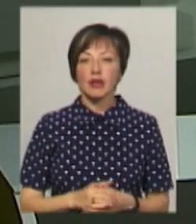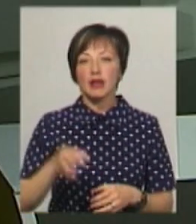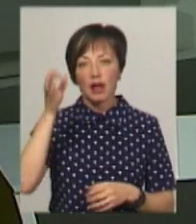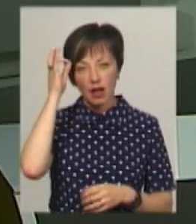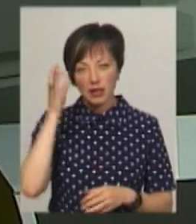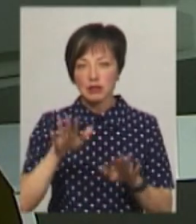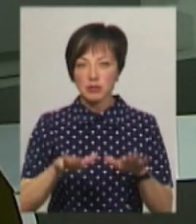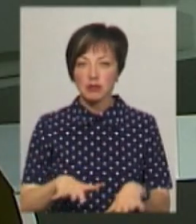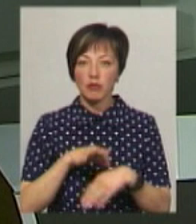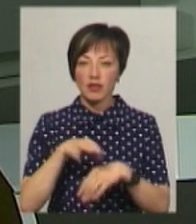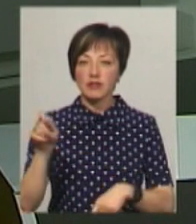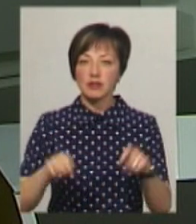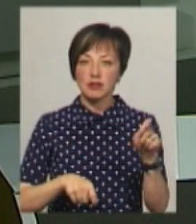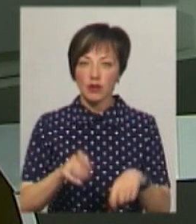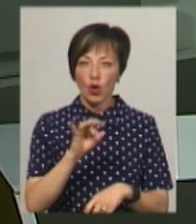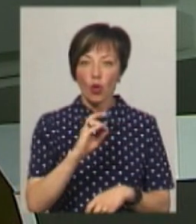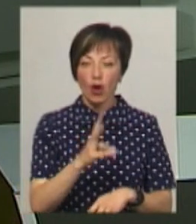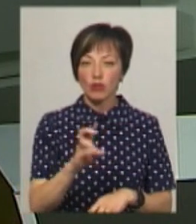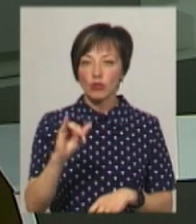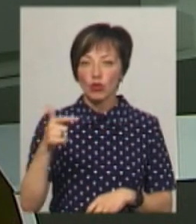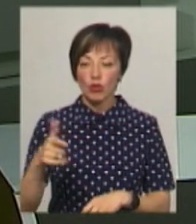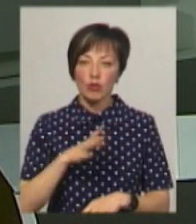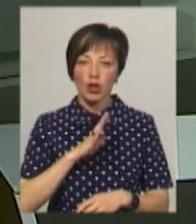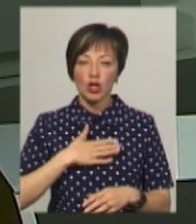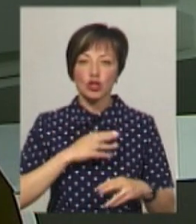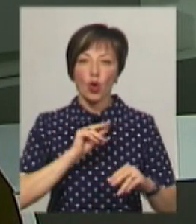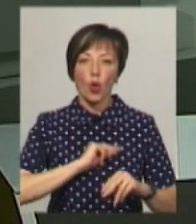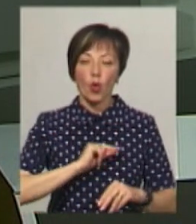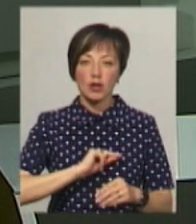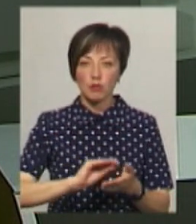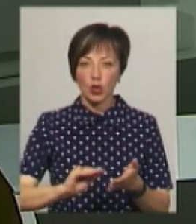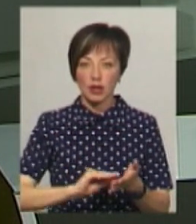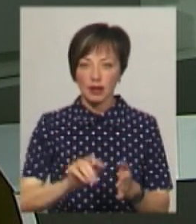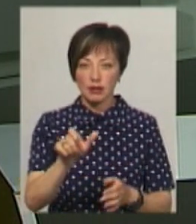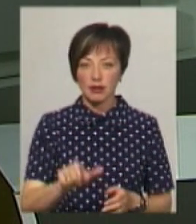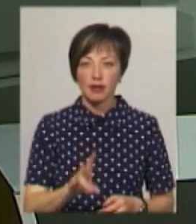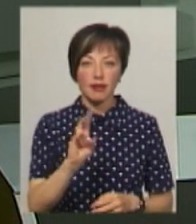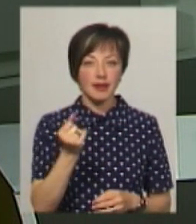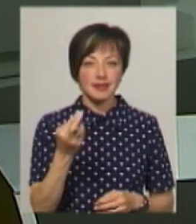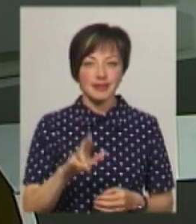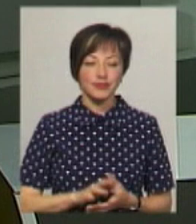Нагадую, з місця проведення фестивалю «Рок-н-бух» на прямому зв'язку була наша кореспондентка Анастасія Олексюк.